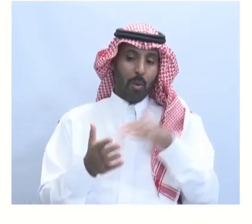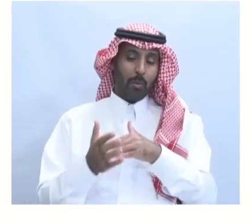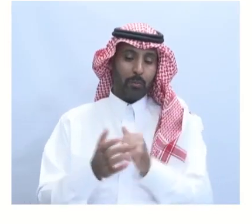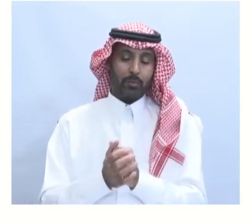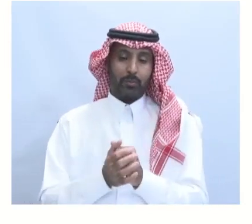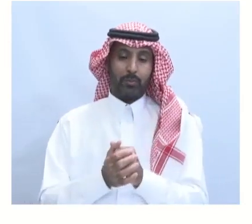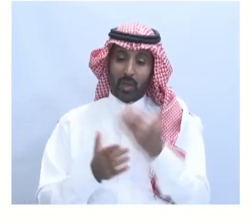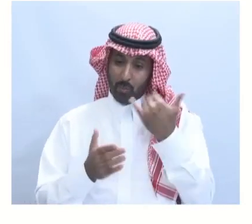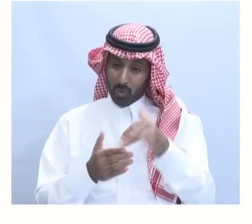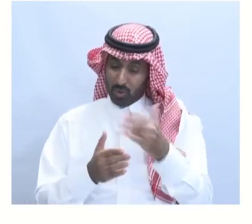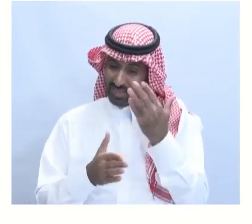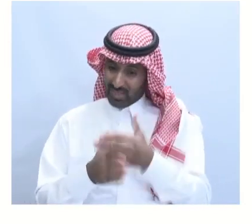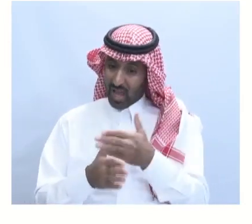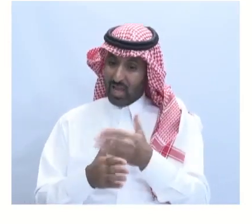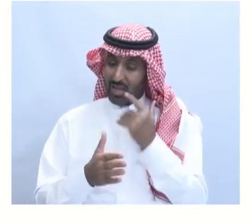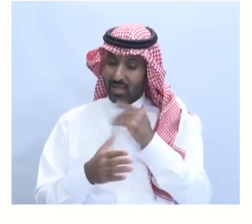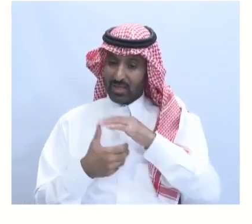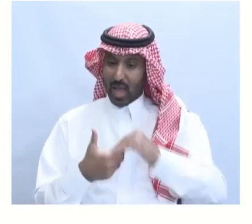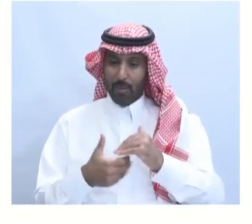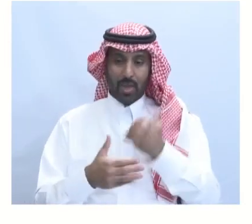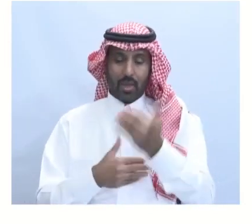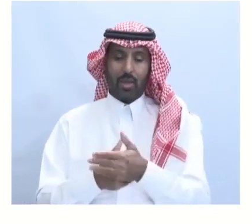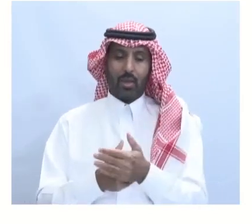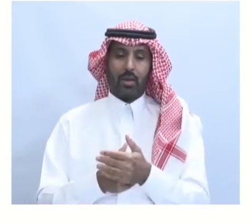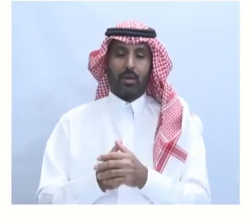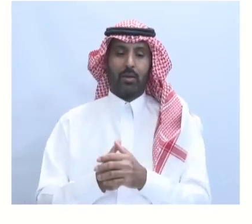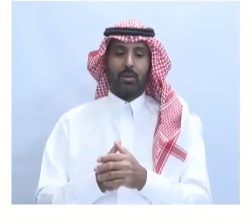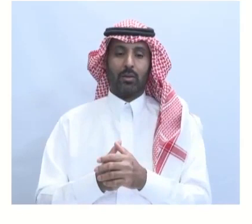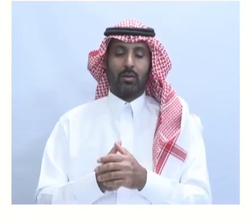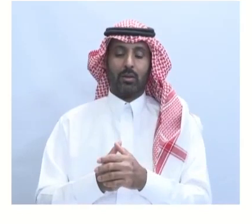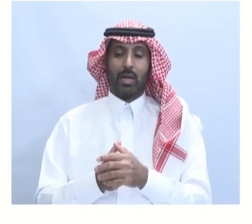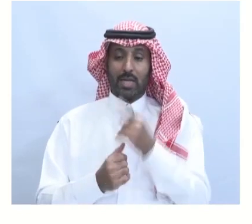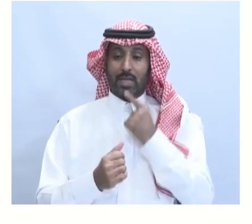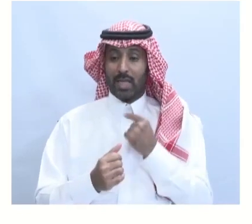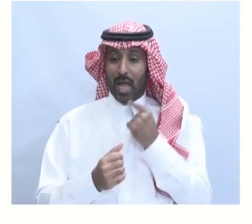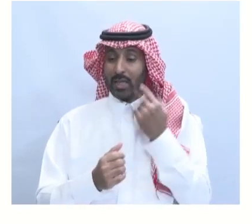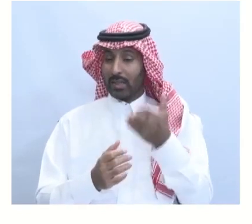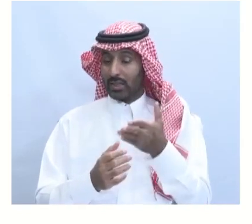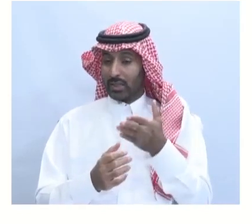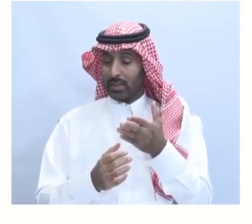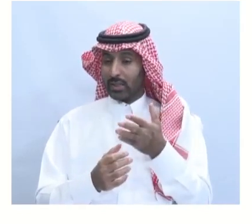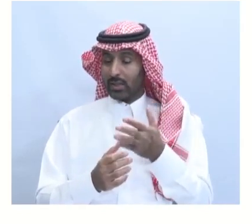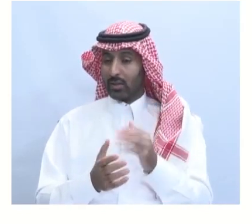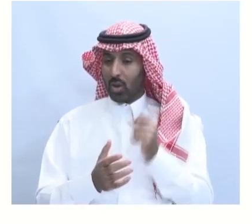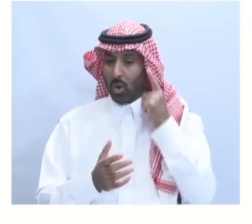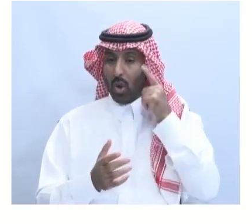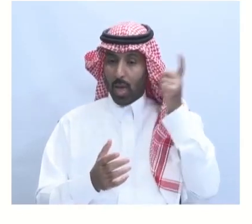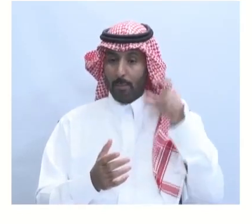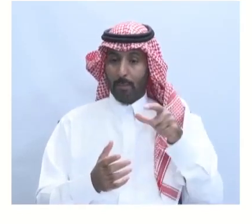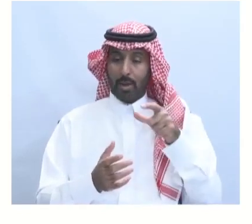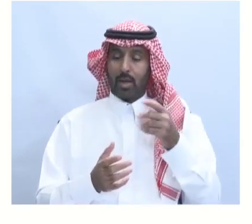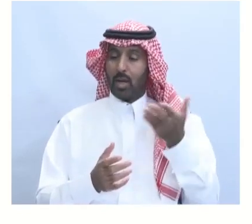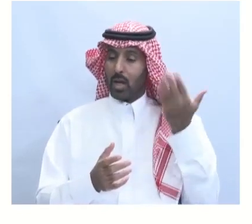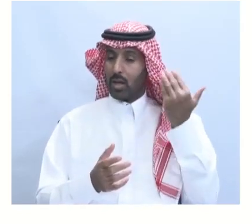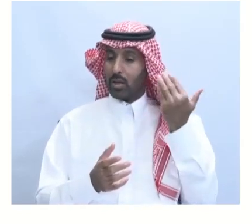والمقطوعات على التابعين فهذا الامر احوج احوج الائمه والعلماء الى